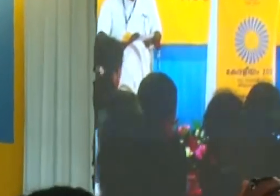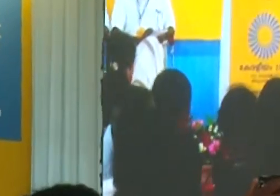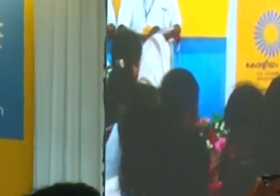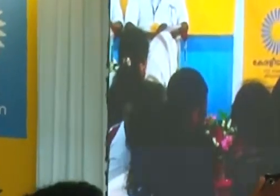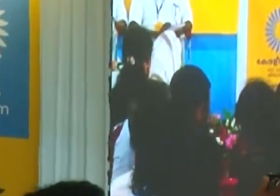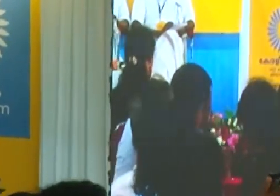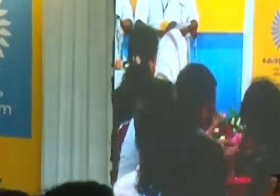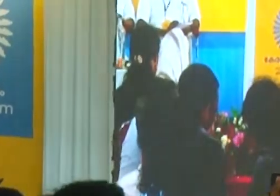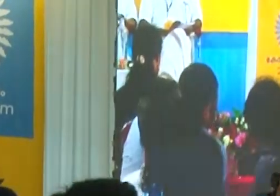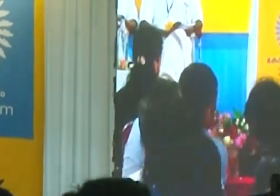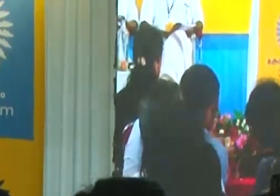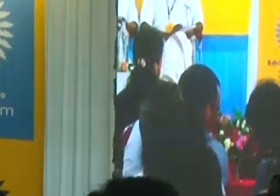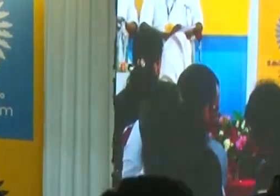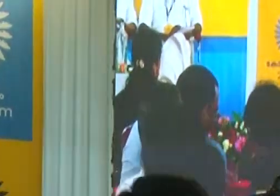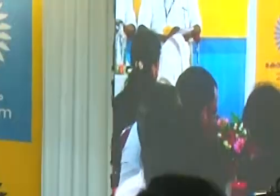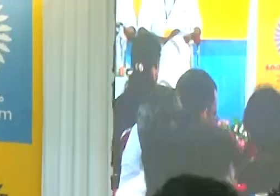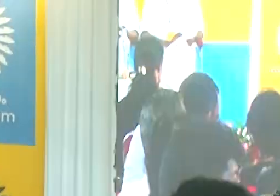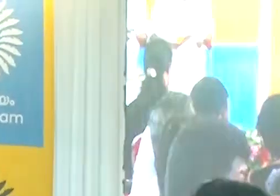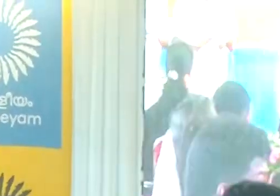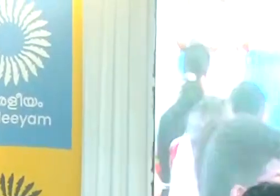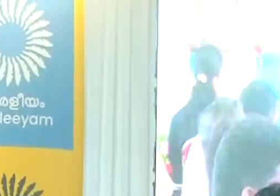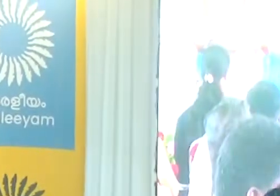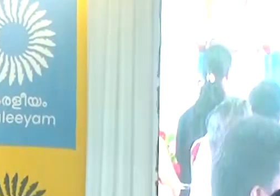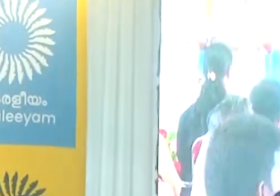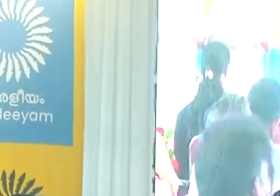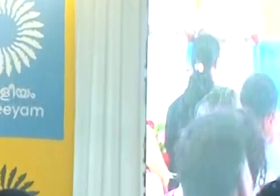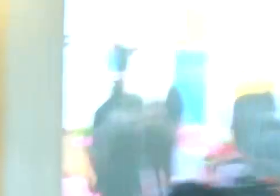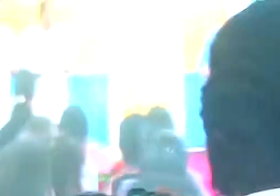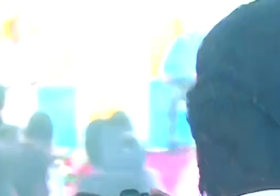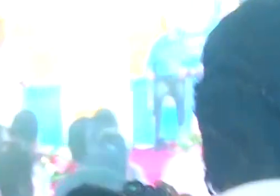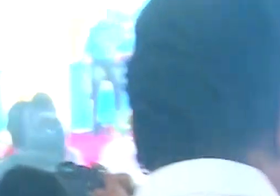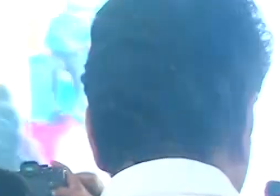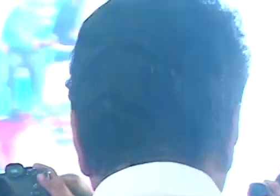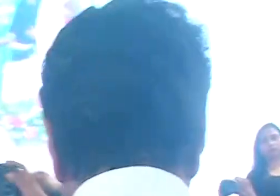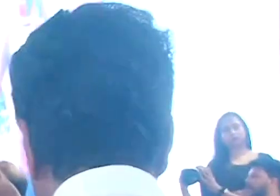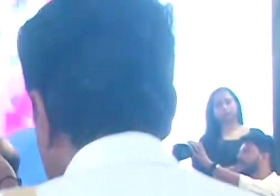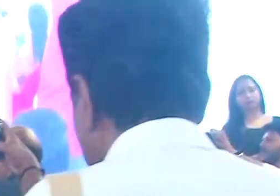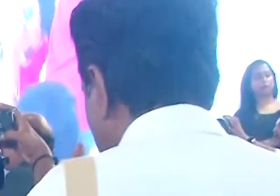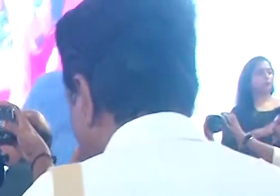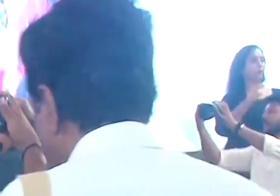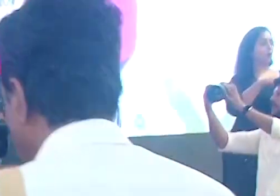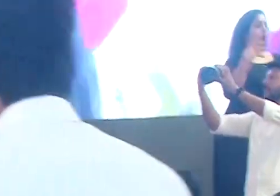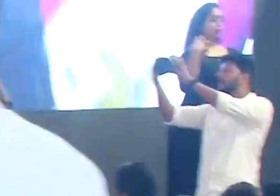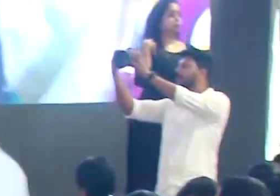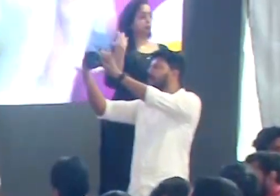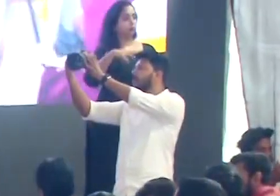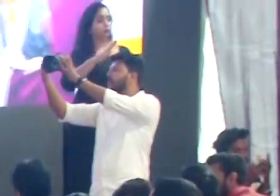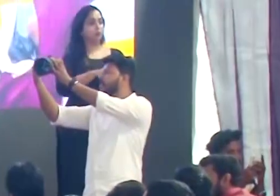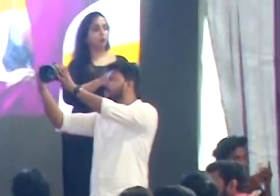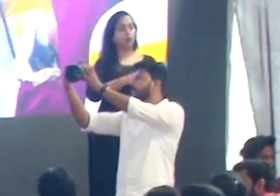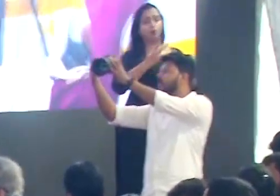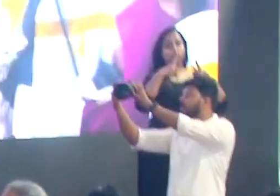കെ രാധാകൃഷ്ണൻ. ഞാൻ പാലോ ട്രോപ്പിക്കൽ ബൊട്ടാണിക് ഗാർഡനിൽ നിന്ന് റിട്ടയർ ചെയ്ത പ്രിൻസിപ്പൽ സയൻറ്റിസ്റ്റാണ്.